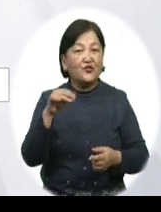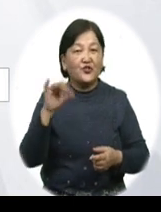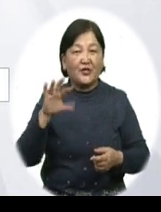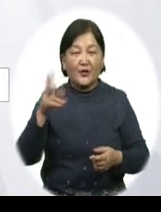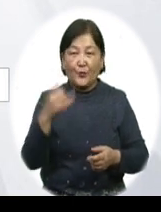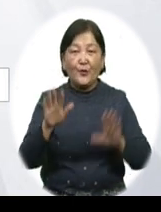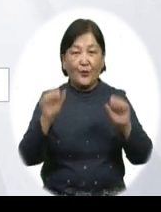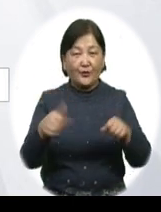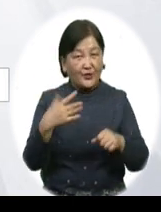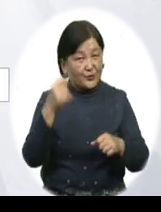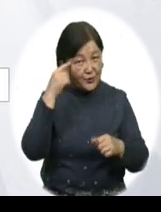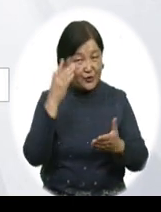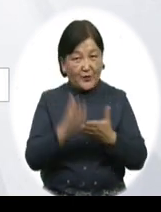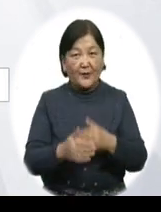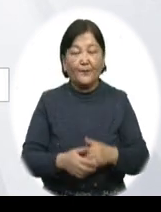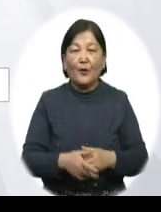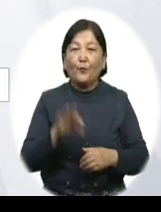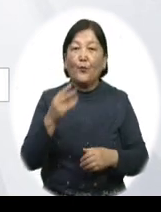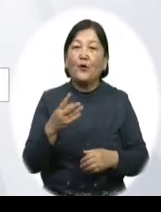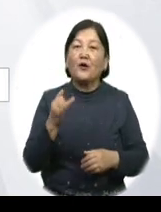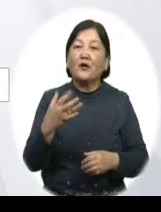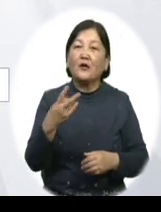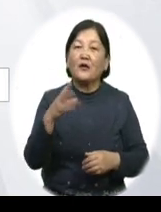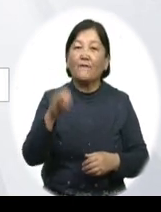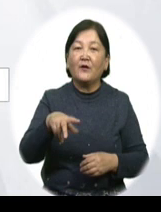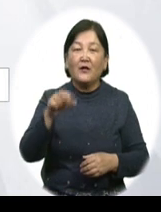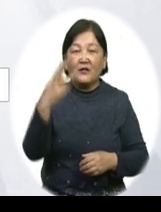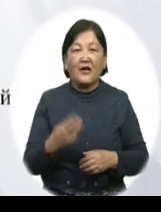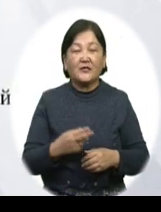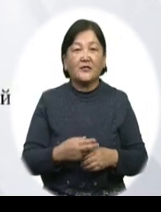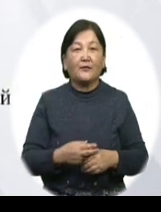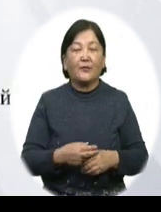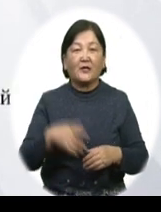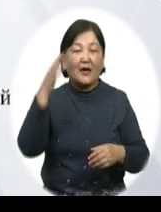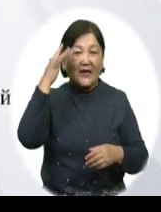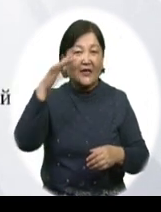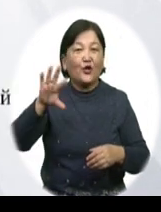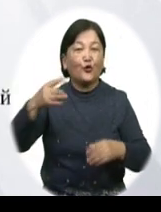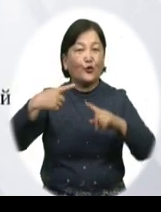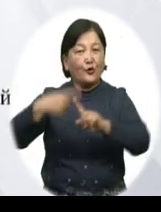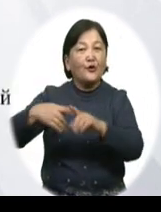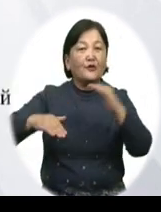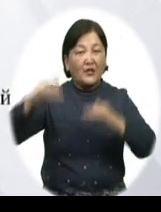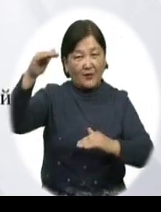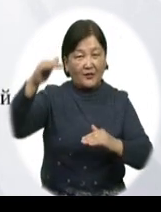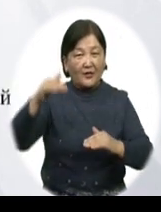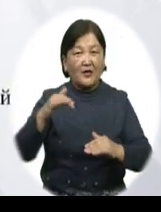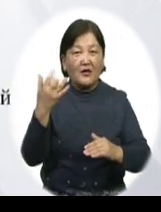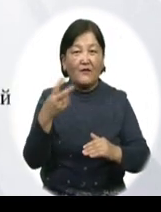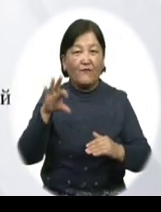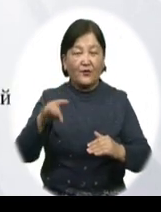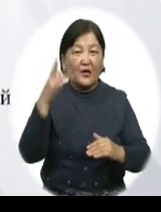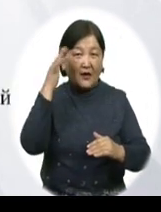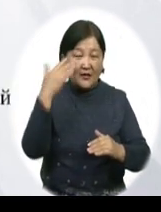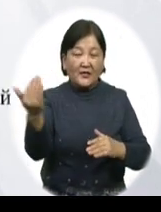өөрчлөх шаардлага гарч ирнэ. За мөн инфляц. За тэгээ гадаад дөр өсөх. За тэгээд импортын бүтээгдэхүүнүүд